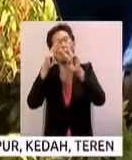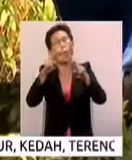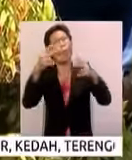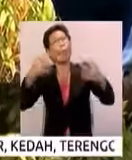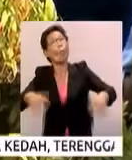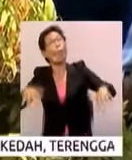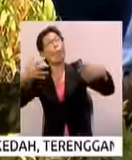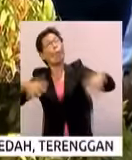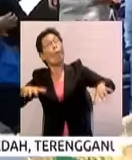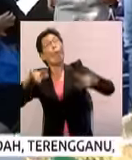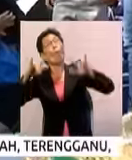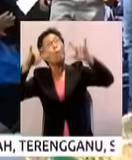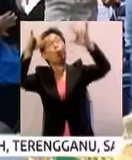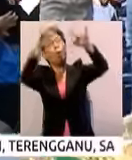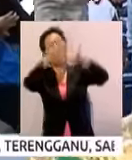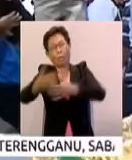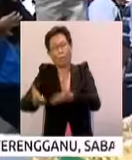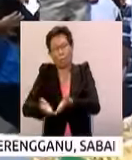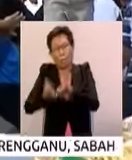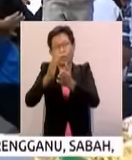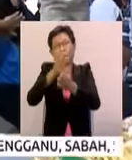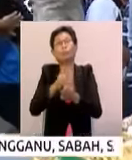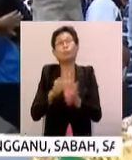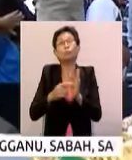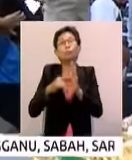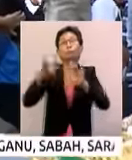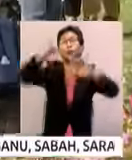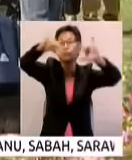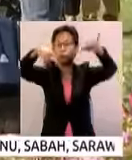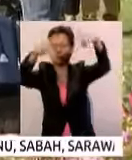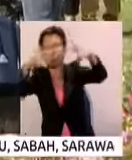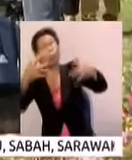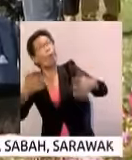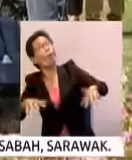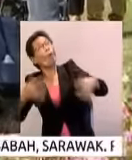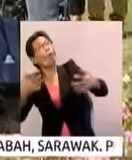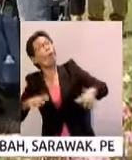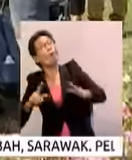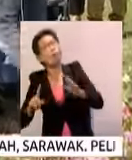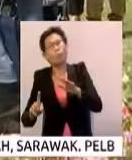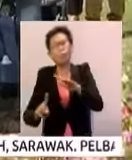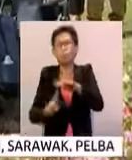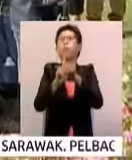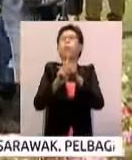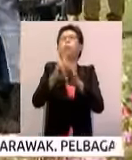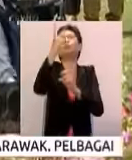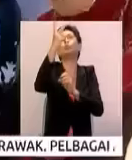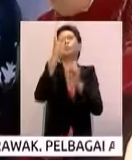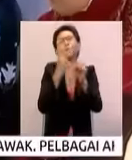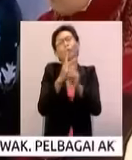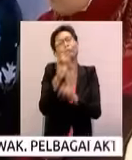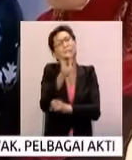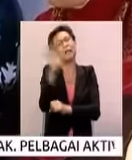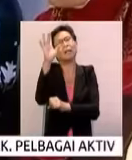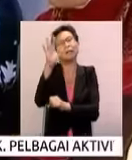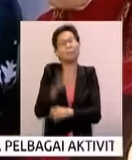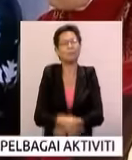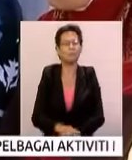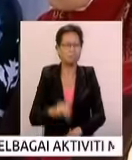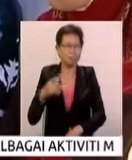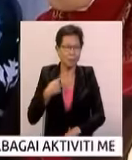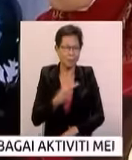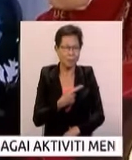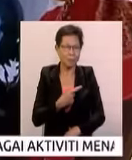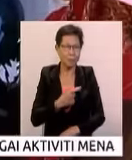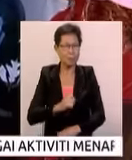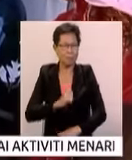kehebatan aset-aset pertahanan dan pertunjukan udara penuh mendebarkan yang hanya muncul 2 tahun sekali. Kami cukup berbangga dengan pameran